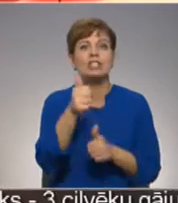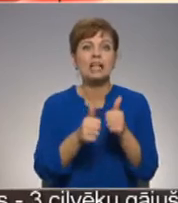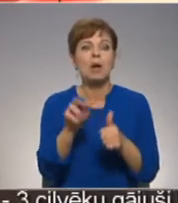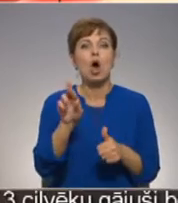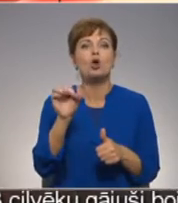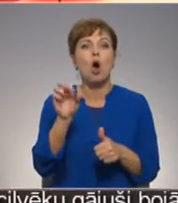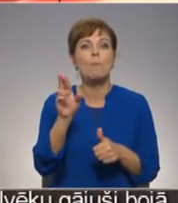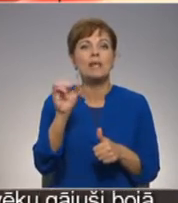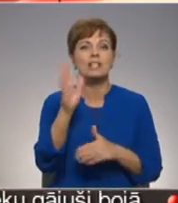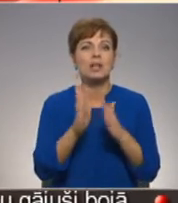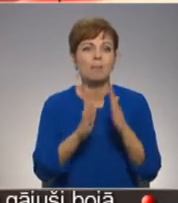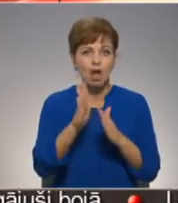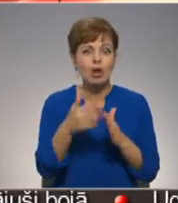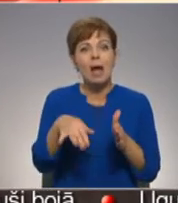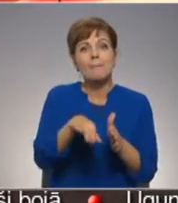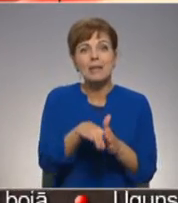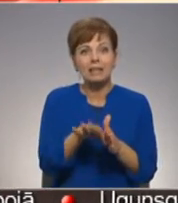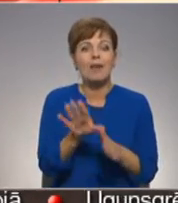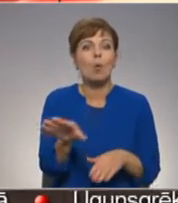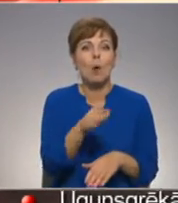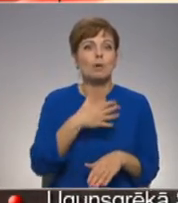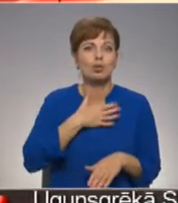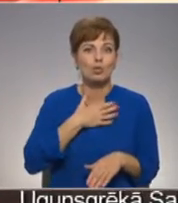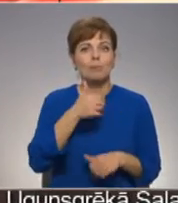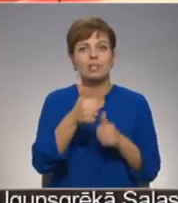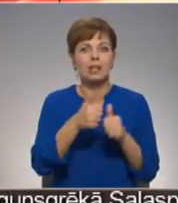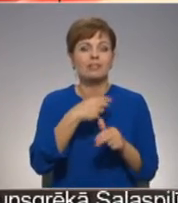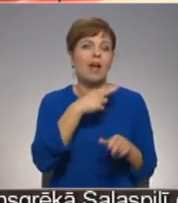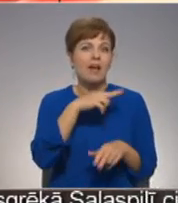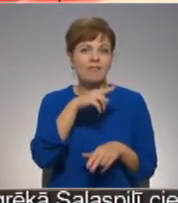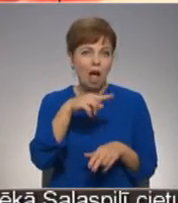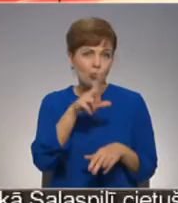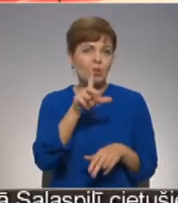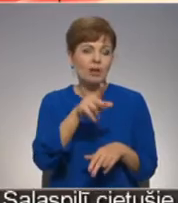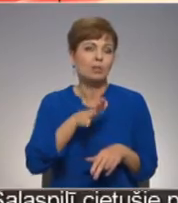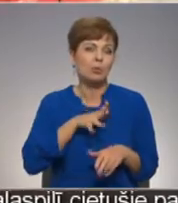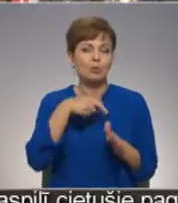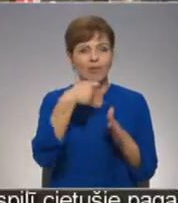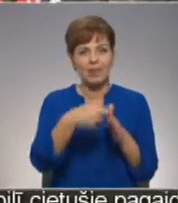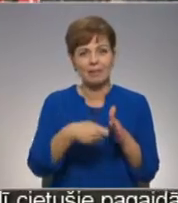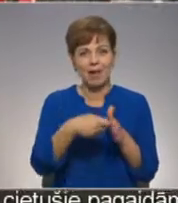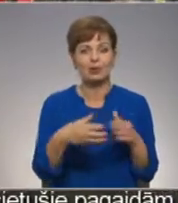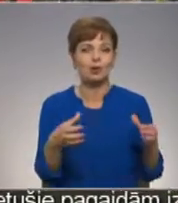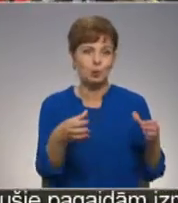Tajās piedalīties varēja kopā ar suņiem un sacensības vēro devās arī mūsu filmēšanas grupa.